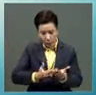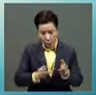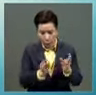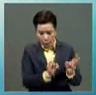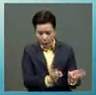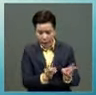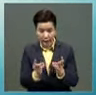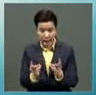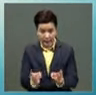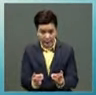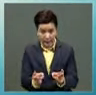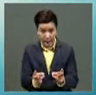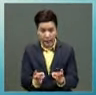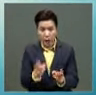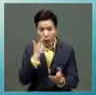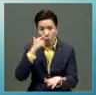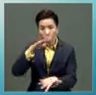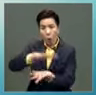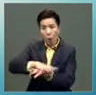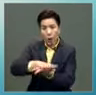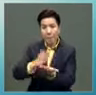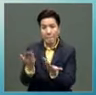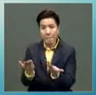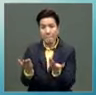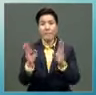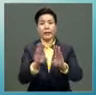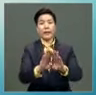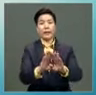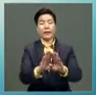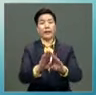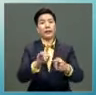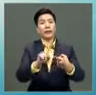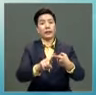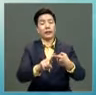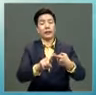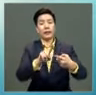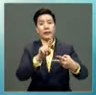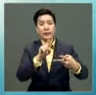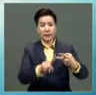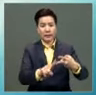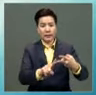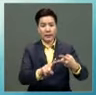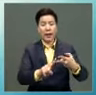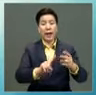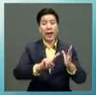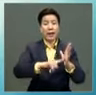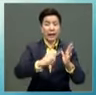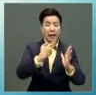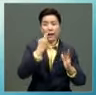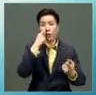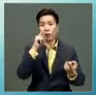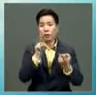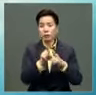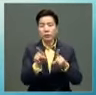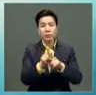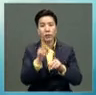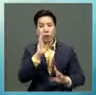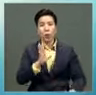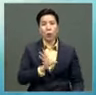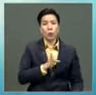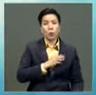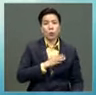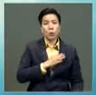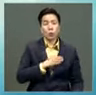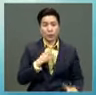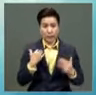ขึ้นไม่ว่าจะเป็นการปิดโรงเรียนหรืออะไรก็แล้วแต่นะครับที่ในตอนช่วงแรกที่มีความตื่นตระหนกกันขึ้น